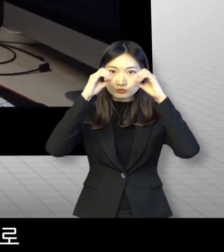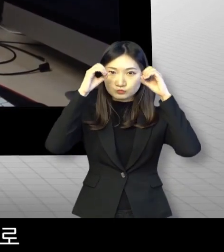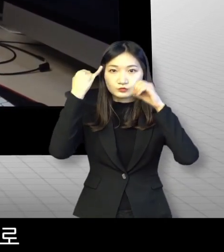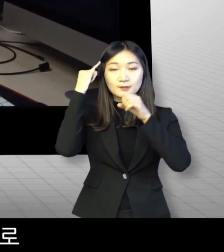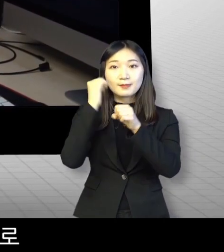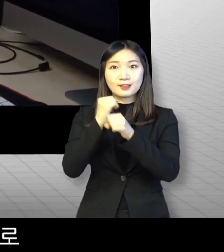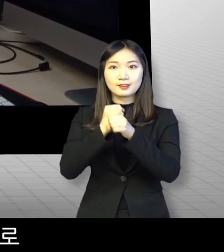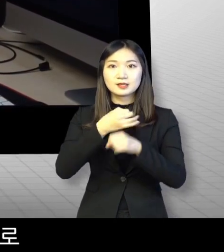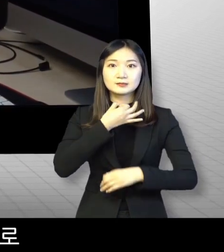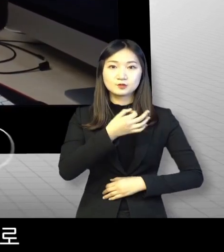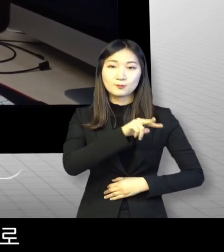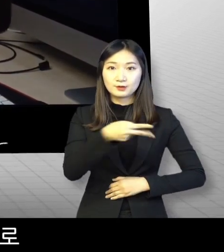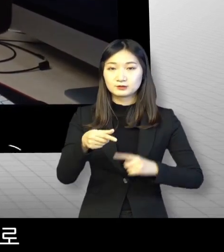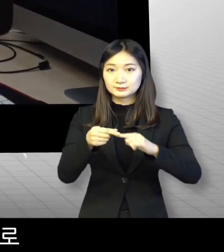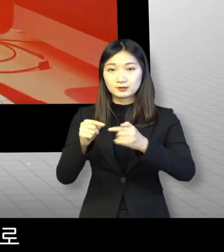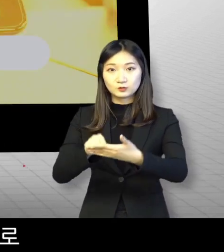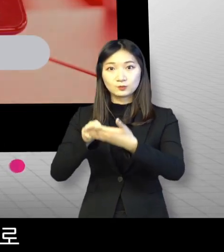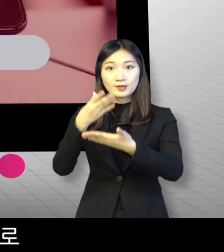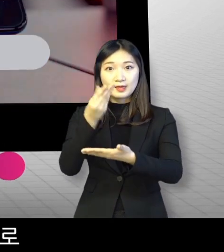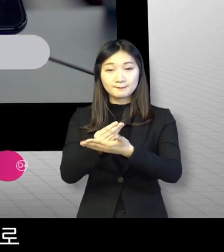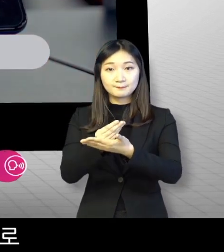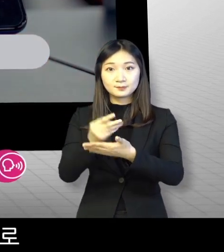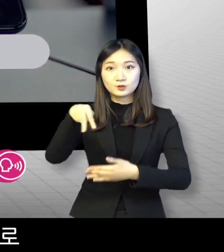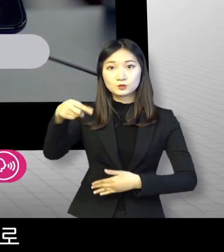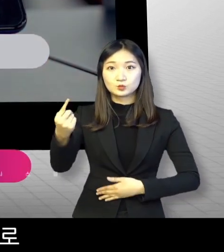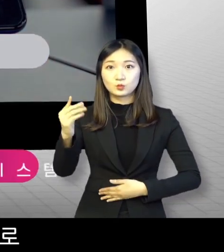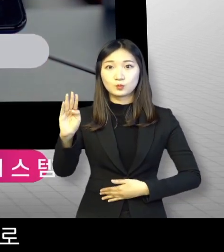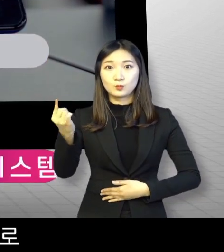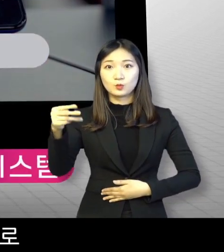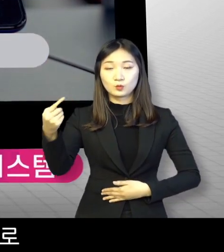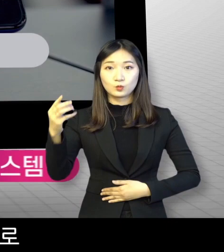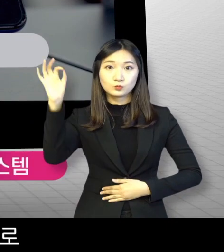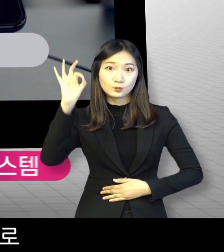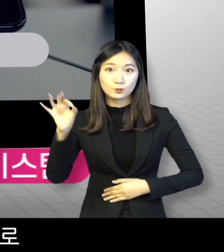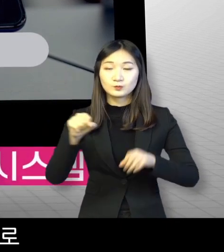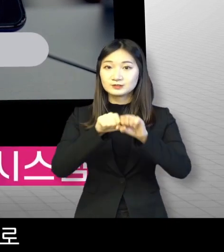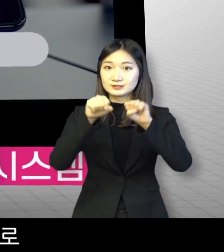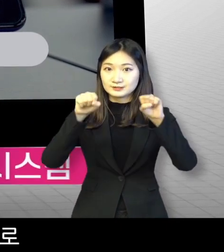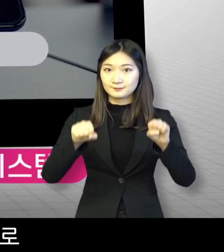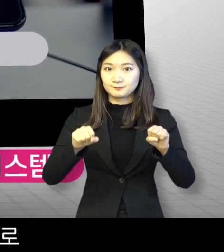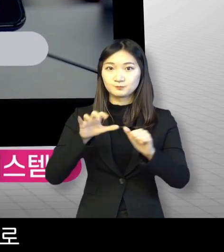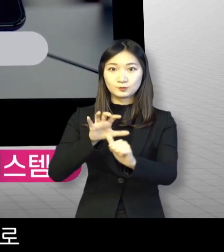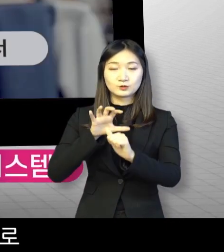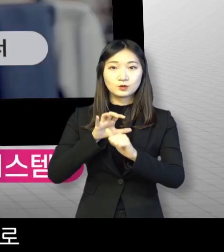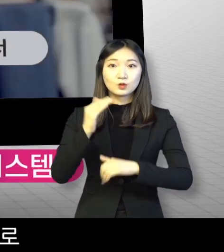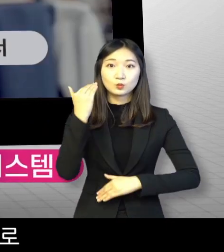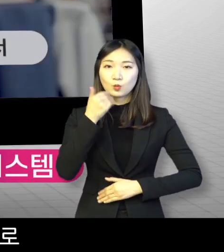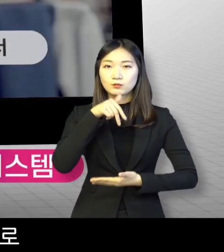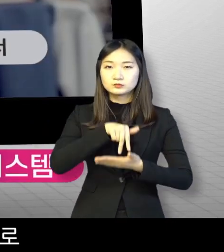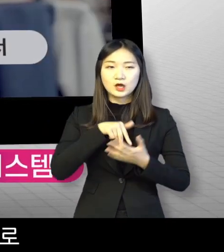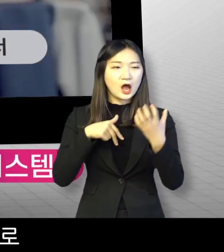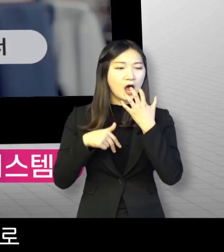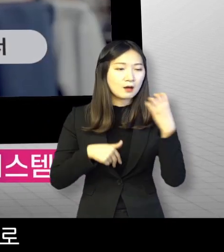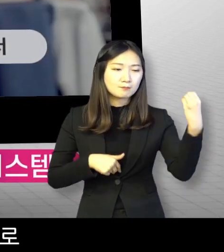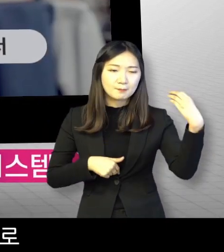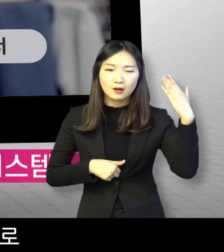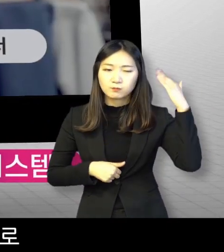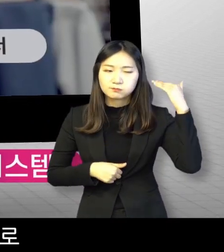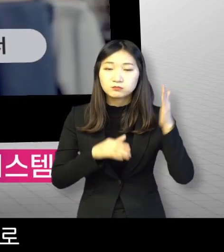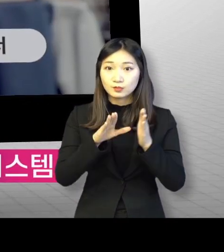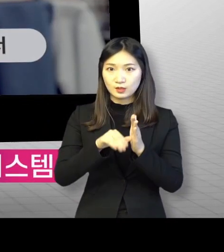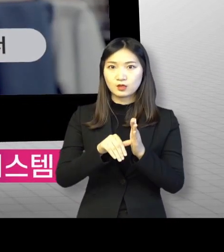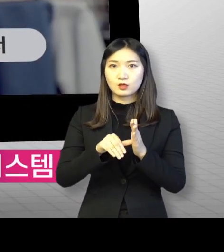개발된 음성 자막 변환 앱과 소보로 시스템으로 청각장애인이 상대방의 목소리를 잘 듣지 못할